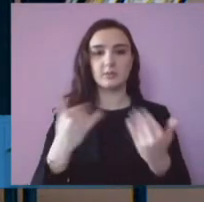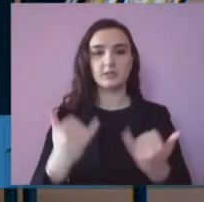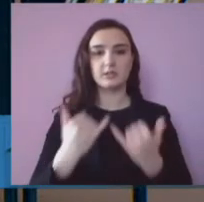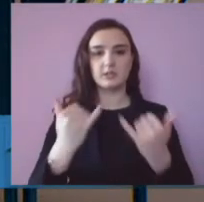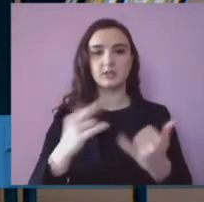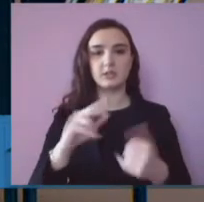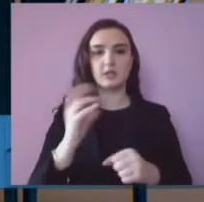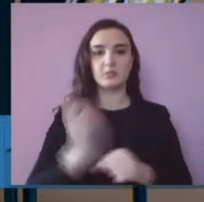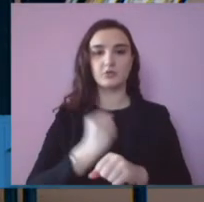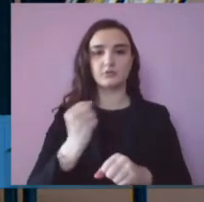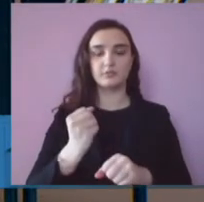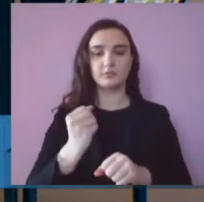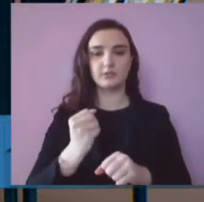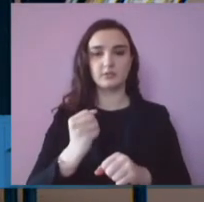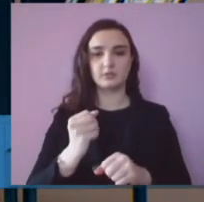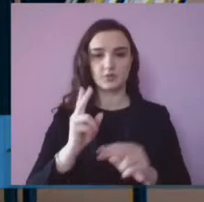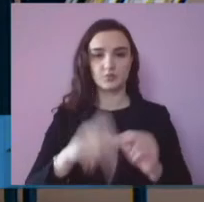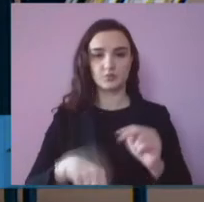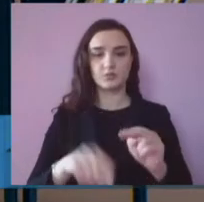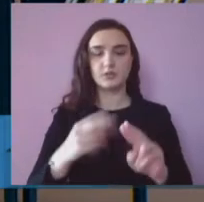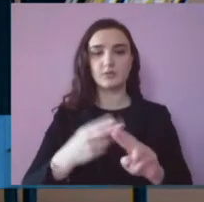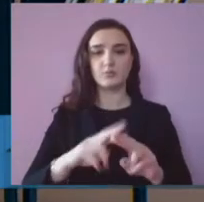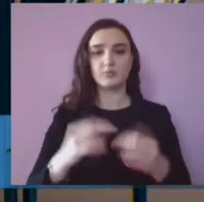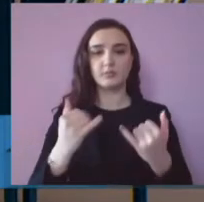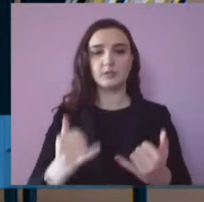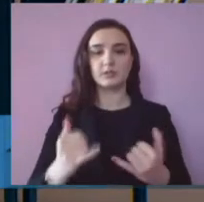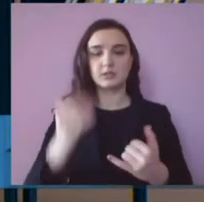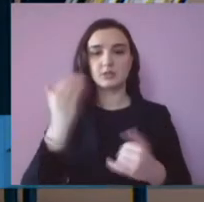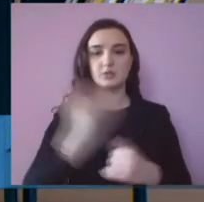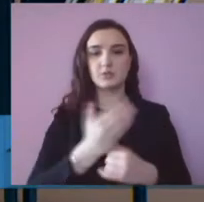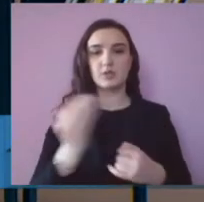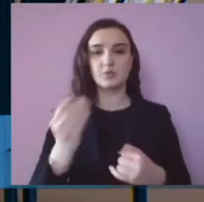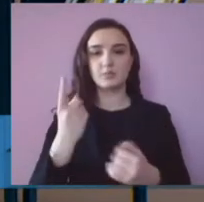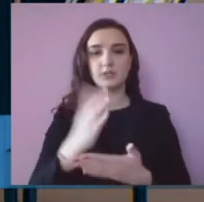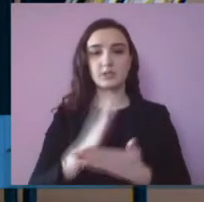გამარჯვებით დაგვერგვინდეს. ამიტომ დღეს საზოგადოების ერთი ნაწილი